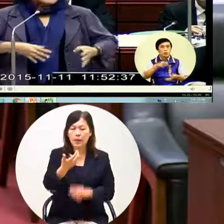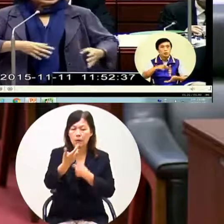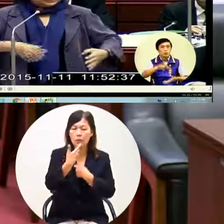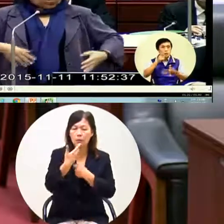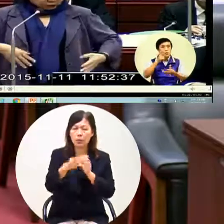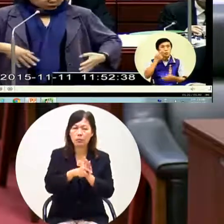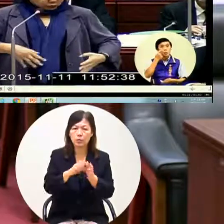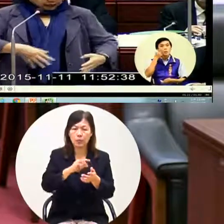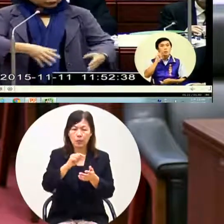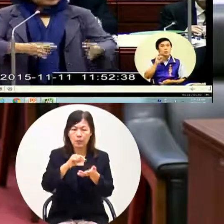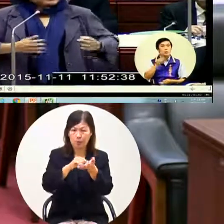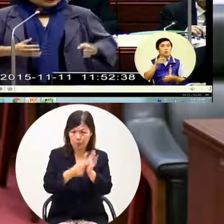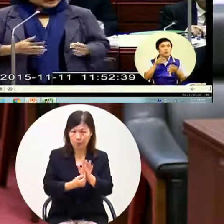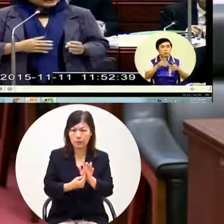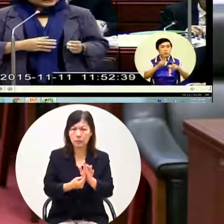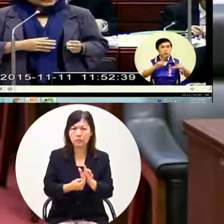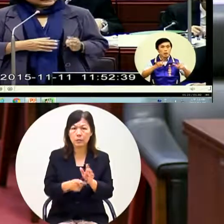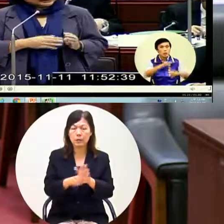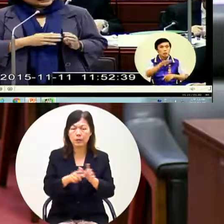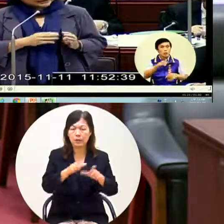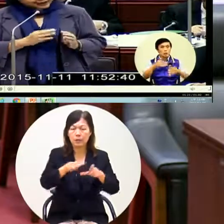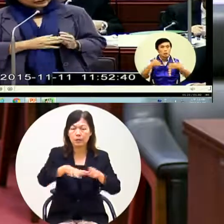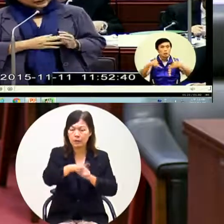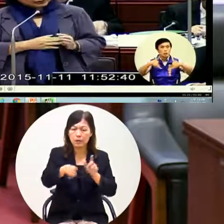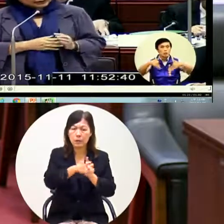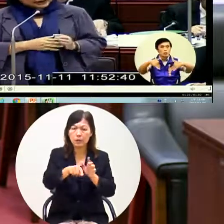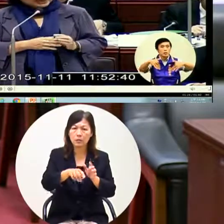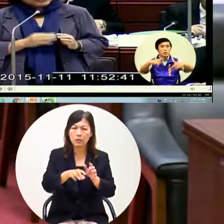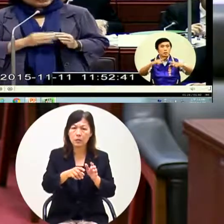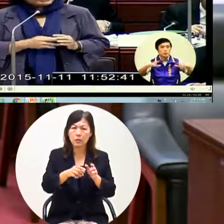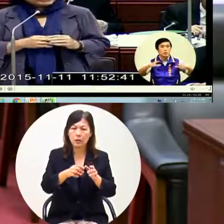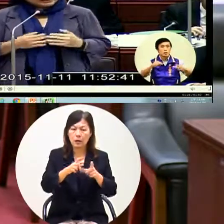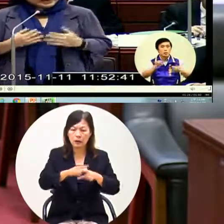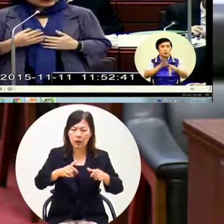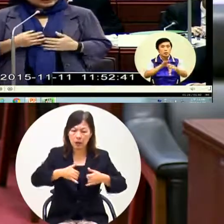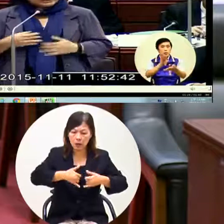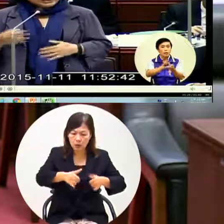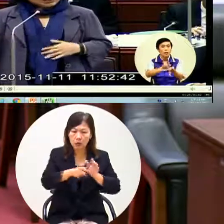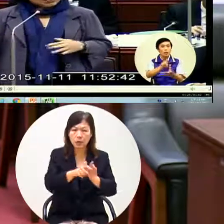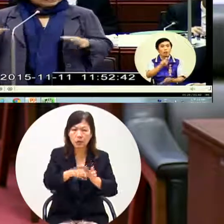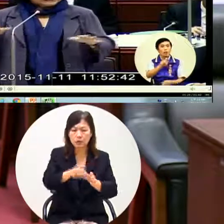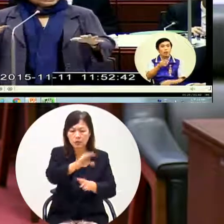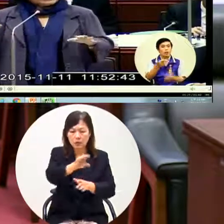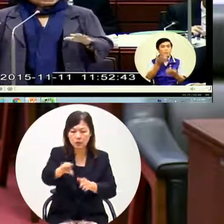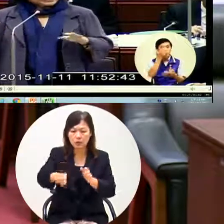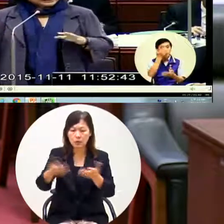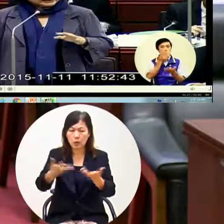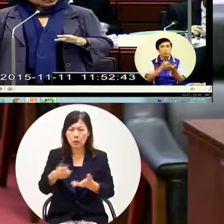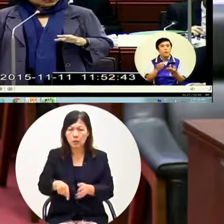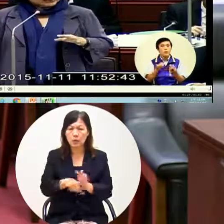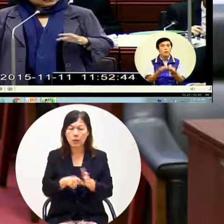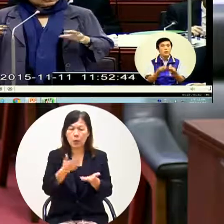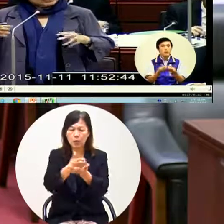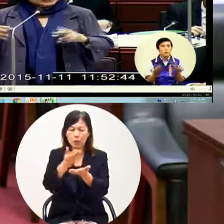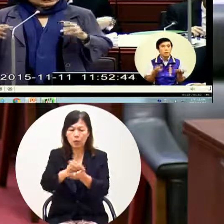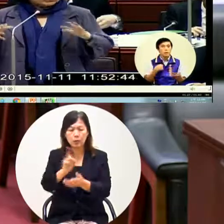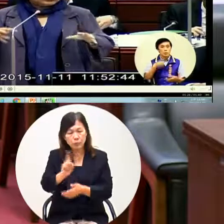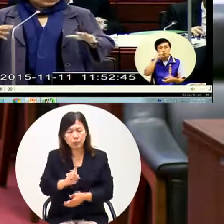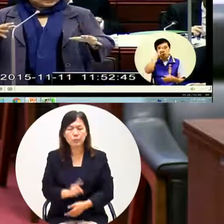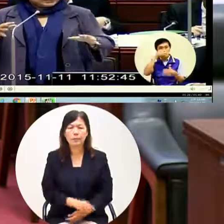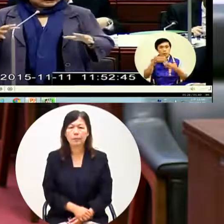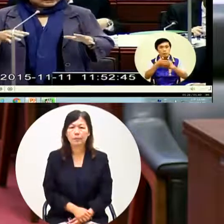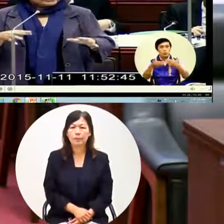大社的整个大条街确实这个停车的问题要怎么解决。我也希望我们的交通单位